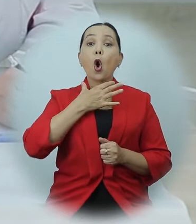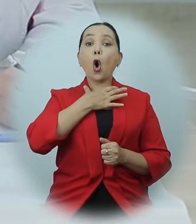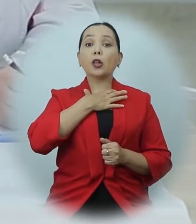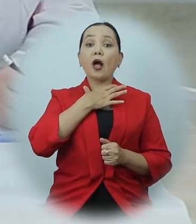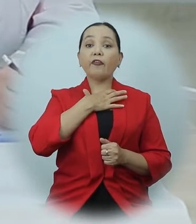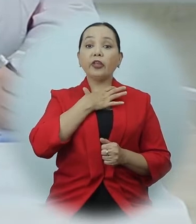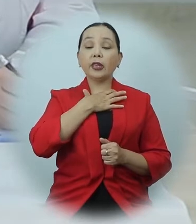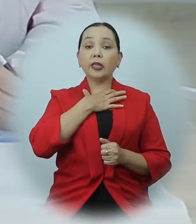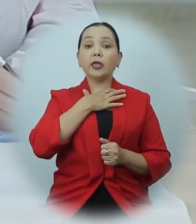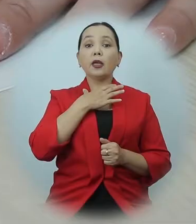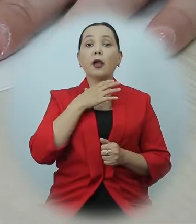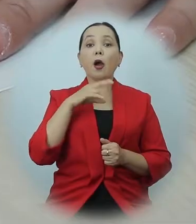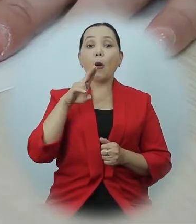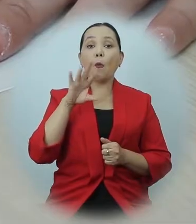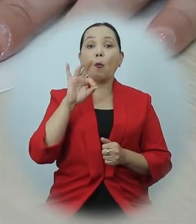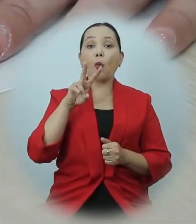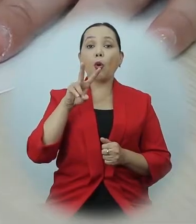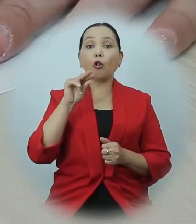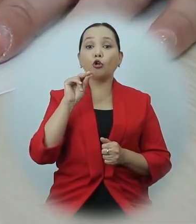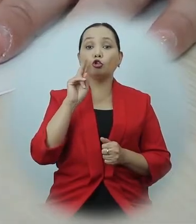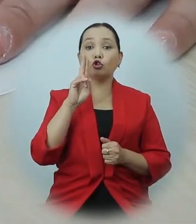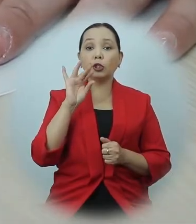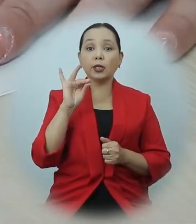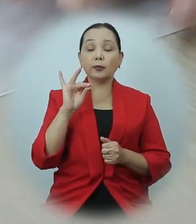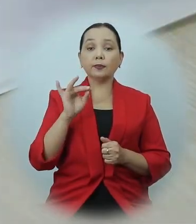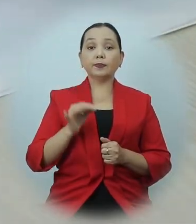горловинки полочки.